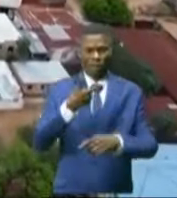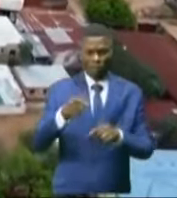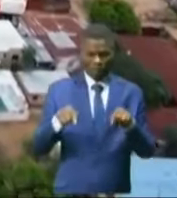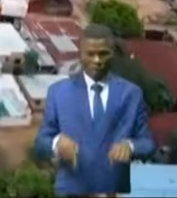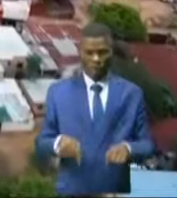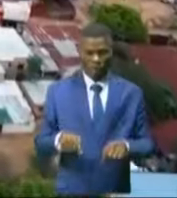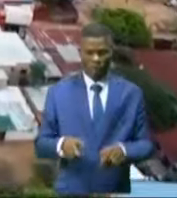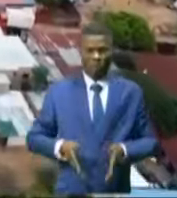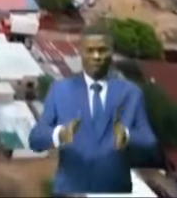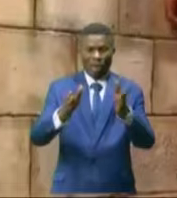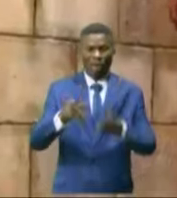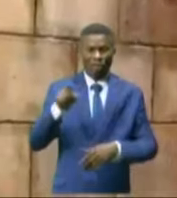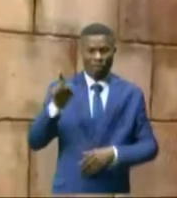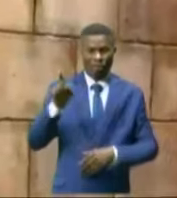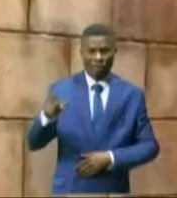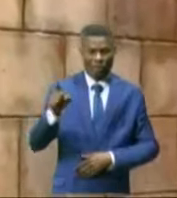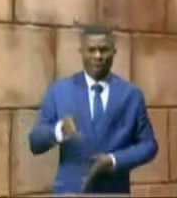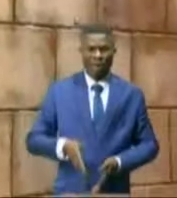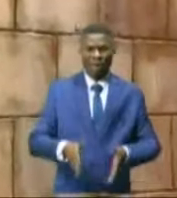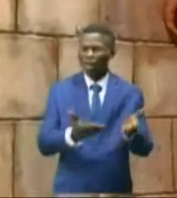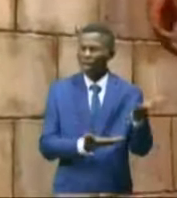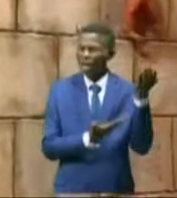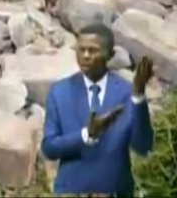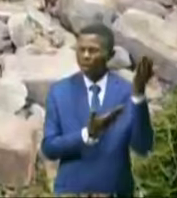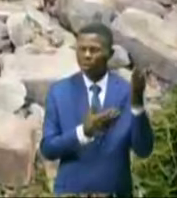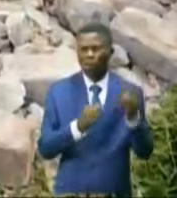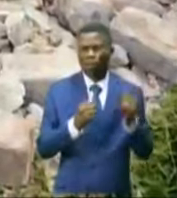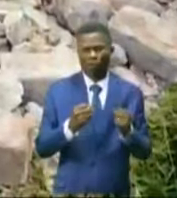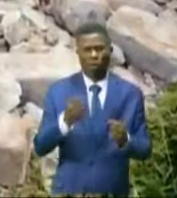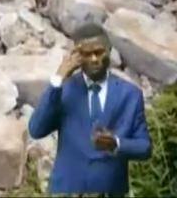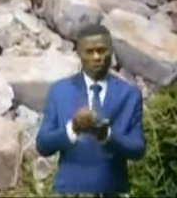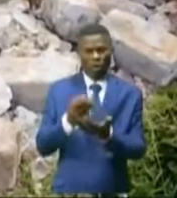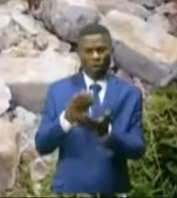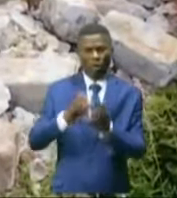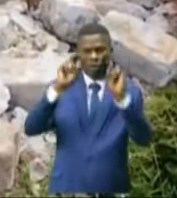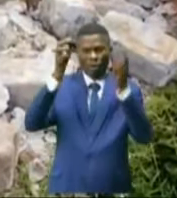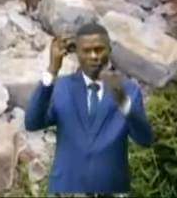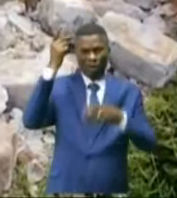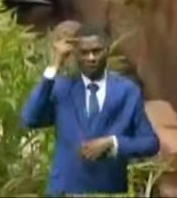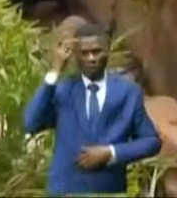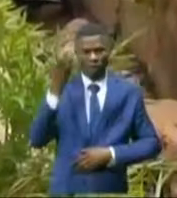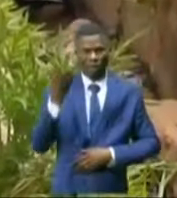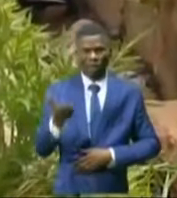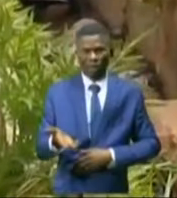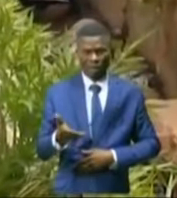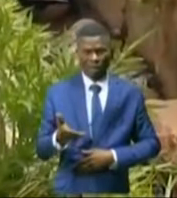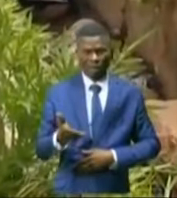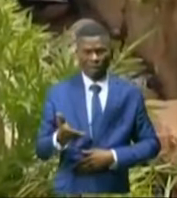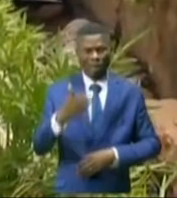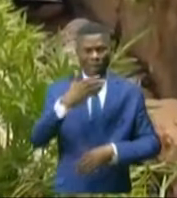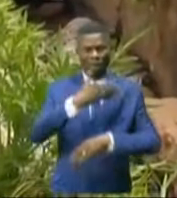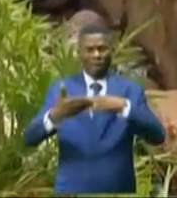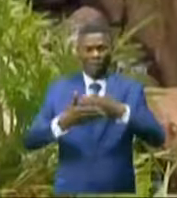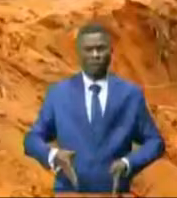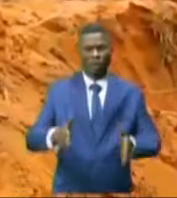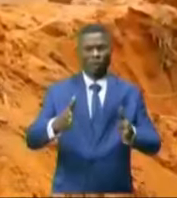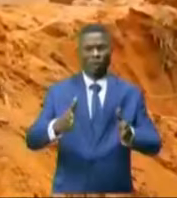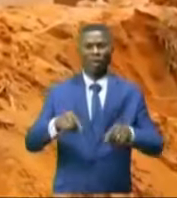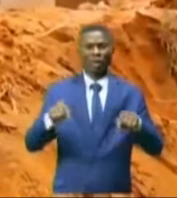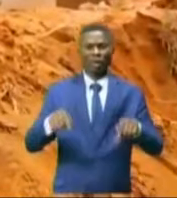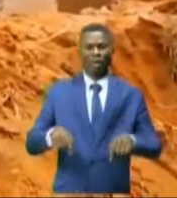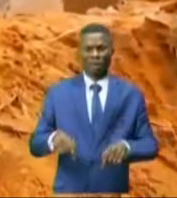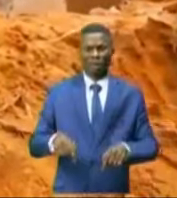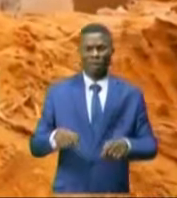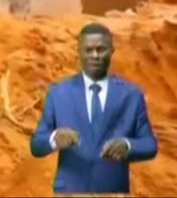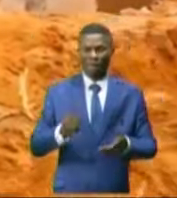l'avenue Elengessa est une route d'intérêt économique qui s'ajoute à l'ensemble des infrastructures routières